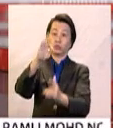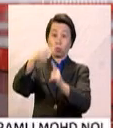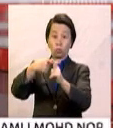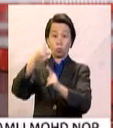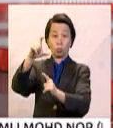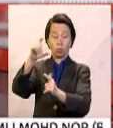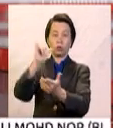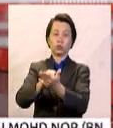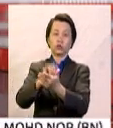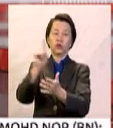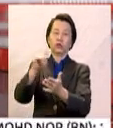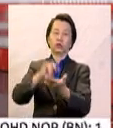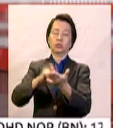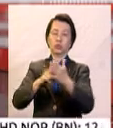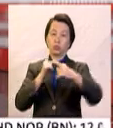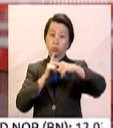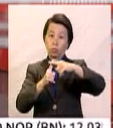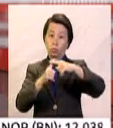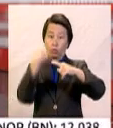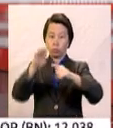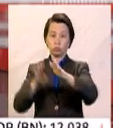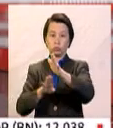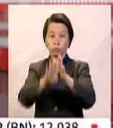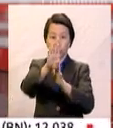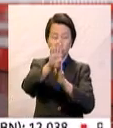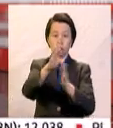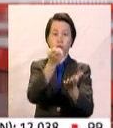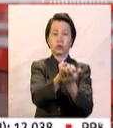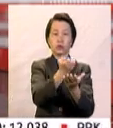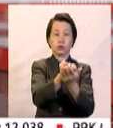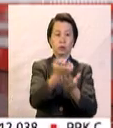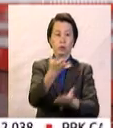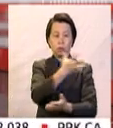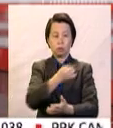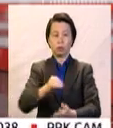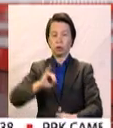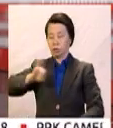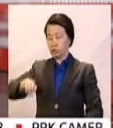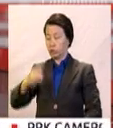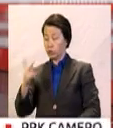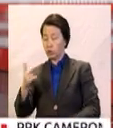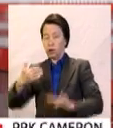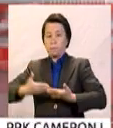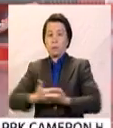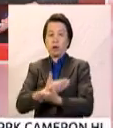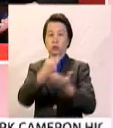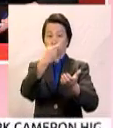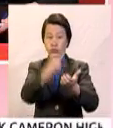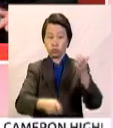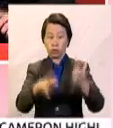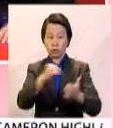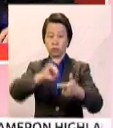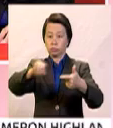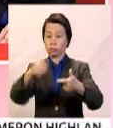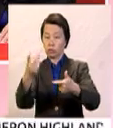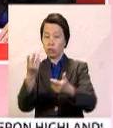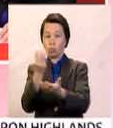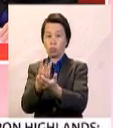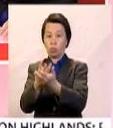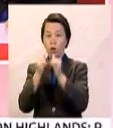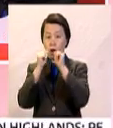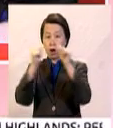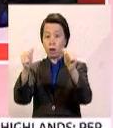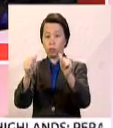itu satu tanda positif kepada pertumbuhan ekonomi. Selain itu, jawatan kuasa pembaharuan cukai dan jawatan kuasa keuangan